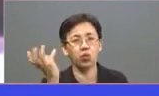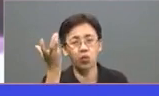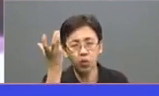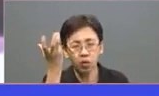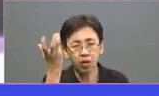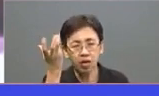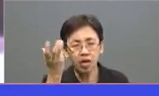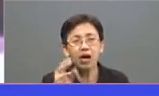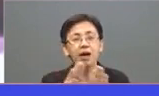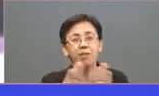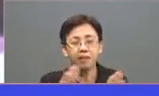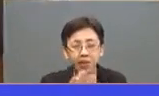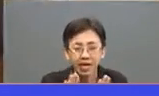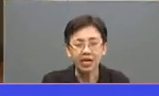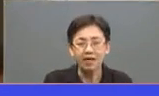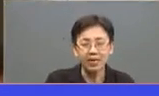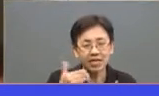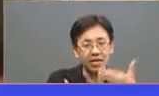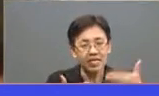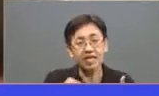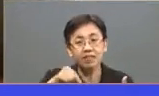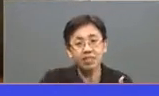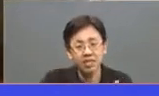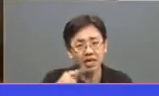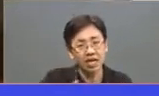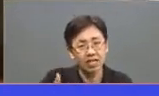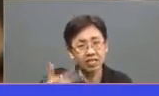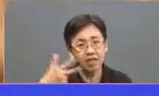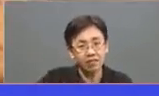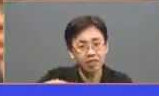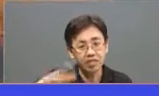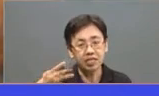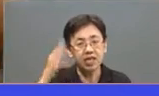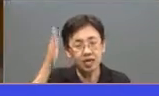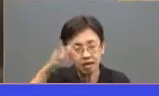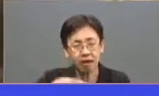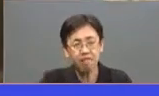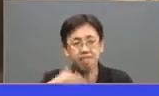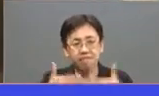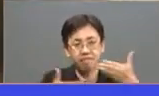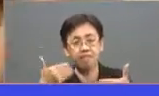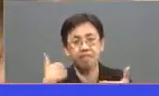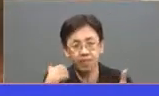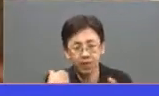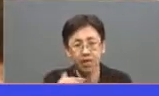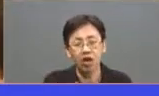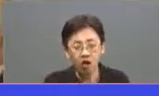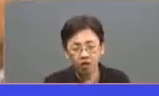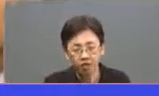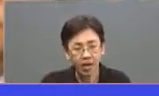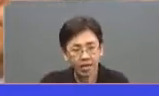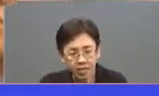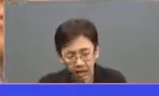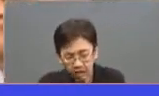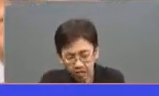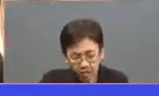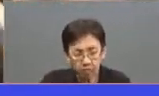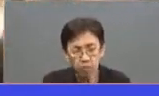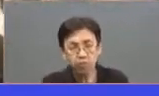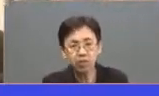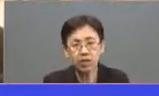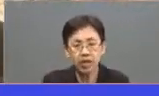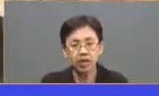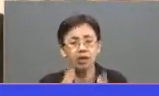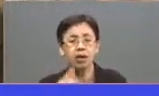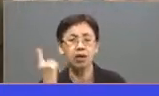ที่ยวพร้อมที่จะเป็นศูนย์กลางของการท่องเที่ยวยกระดับภูมิภาคอาเซียนไปสู่ระดับโลกอีกทั้งยังเป็นการกระตุ้นเศรษฐกิจ